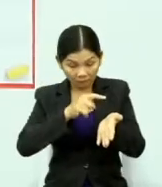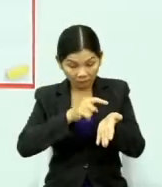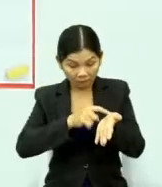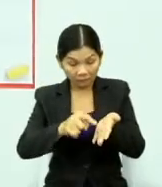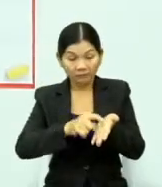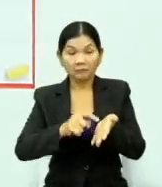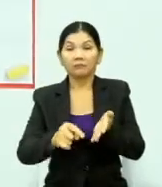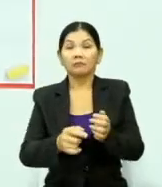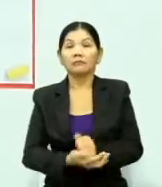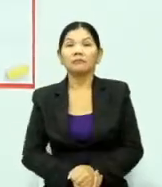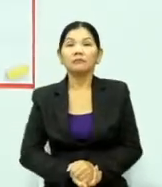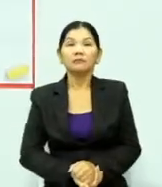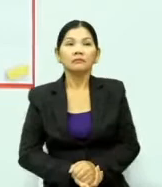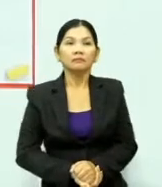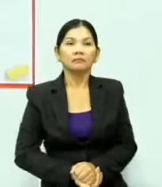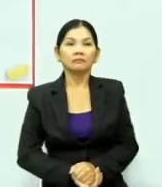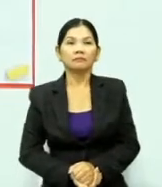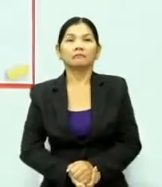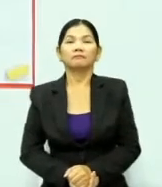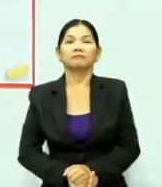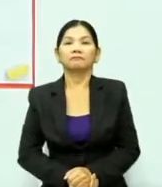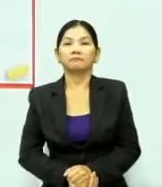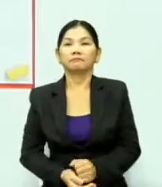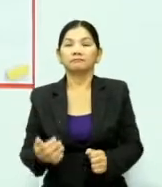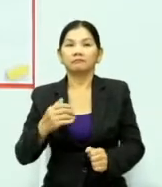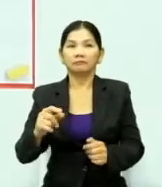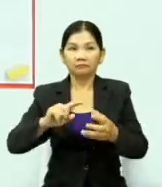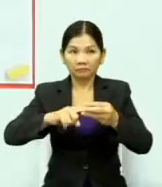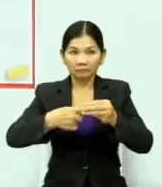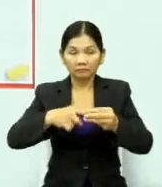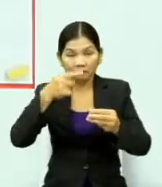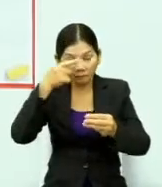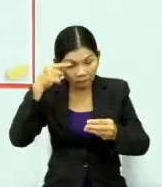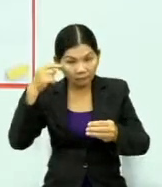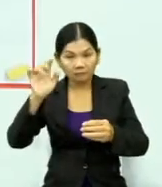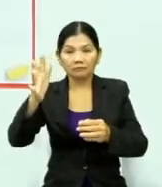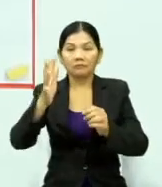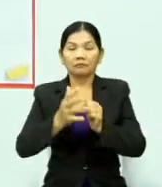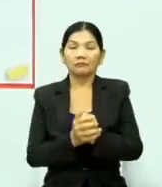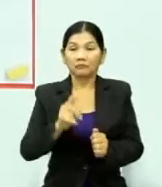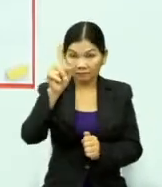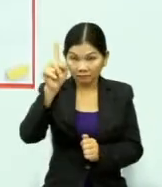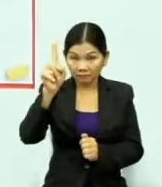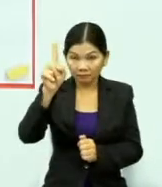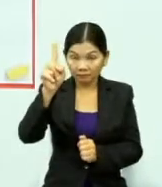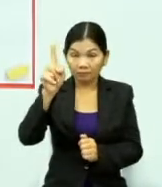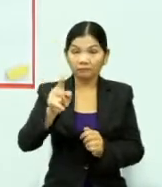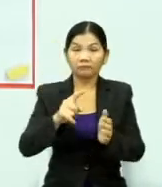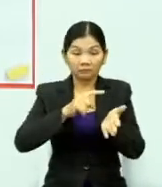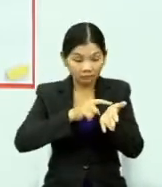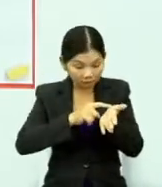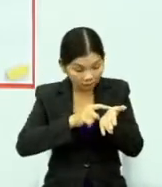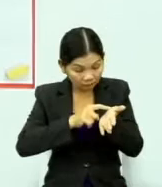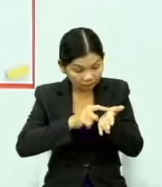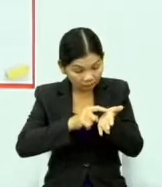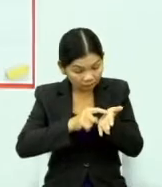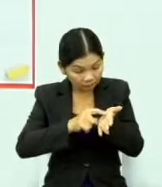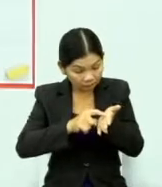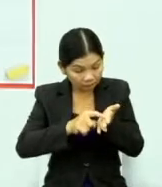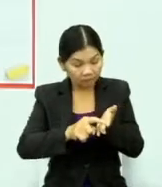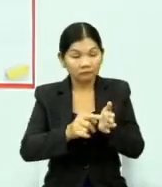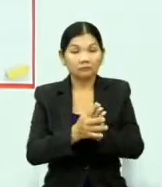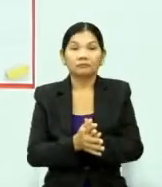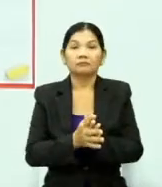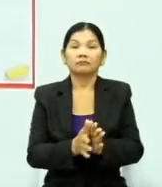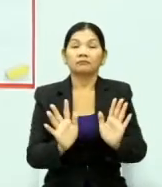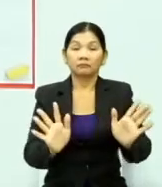ớ đây sẽ đám. Dân con ớt pra. Ớt pra khám ạc đây con á. Con trời dọc chẳng ớ đây con. Ô ná tôi cho chì mùi nâng rút phiệp.